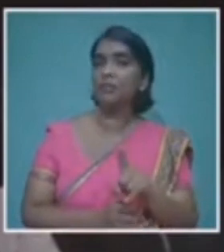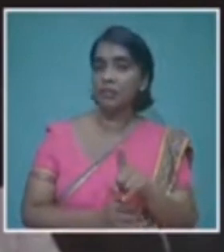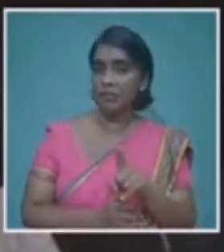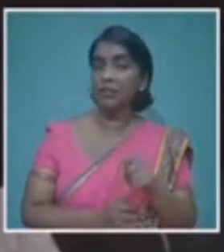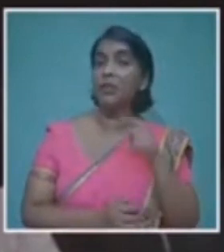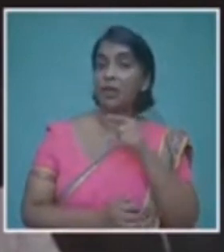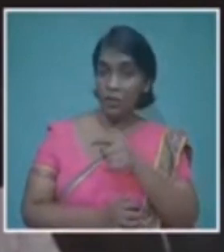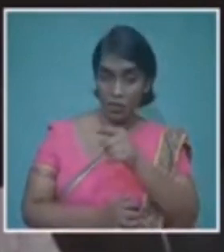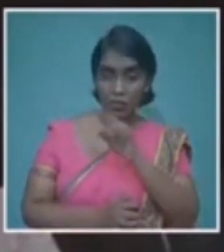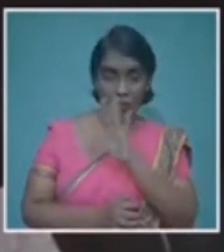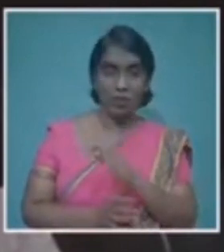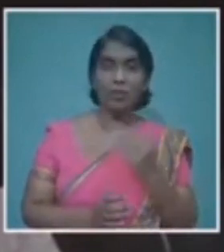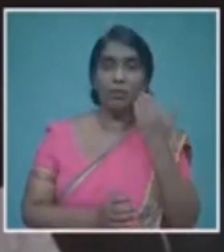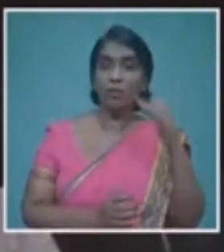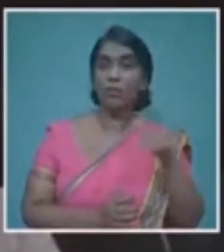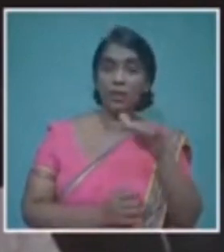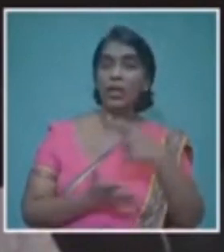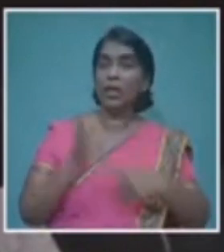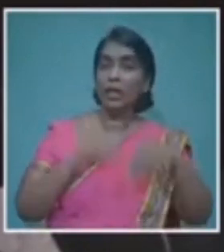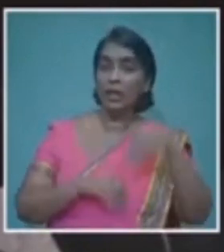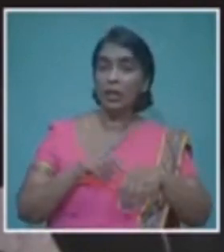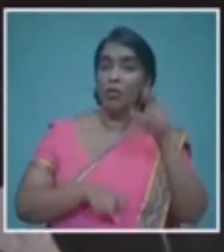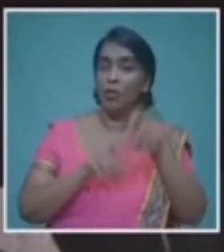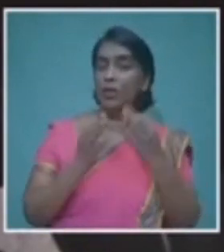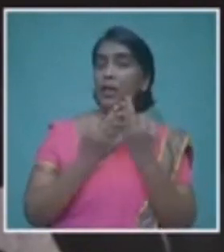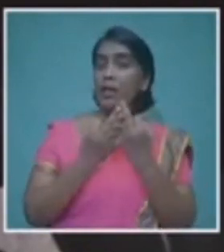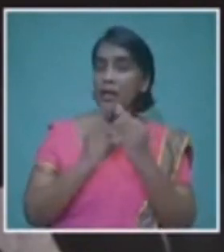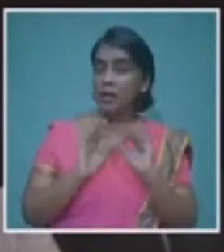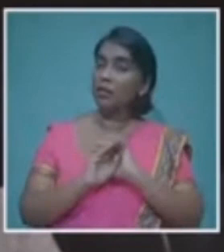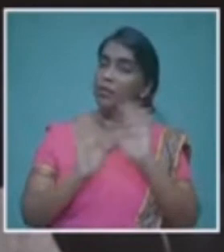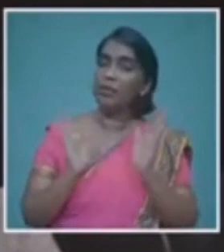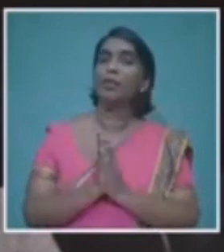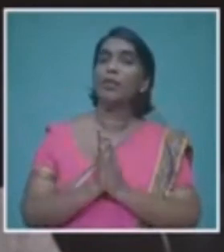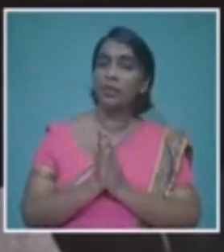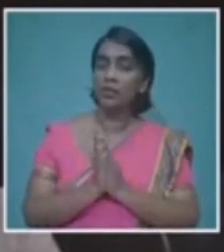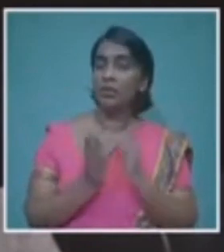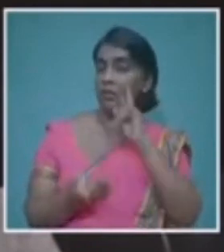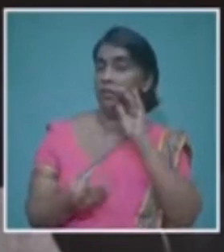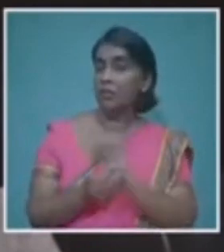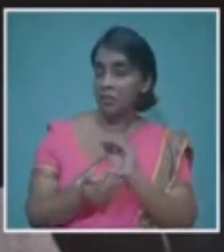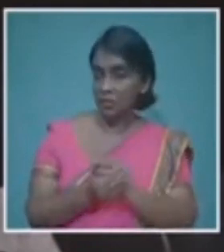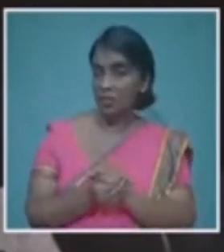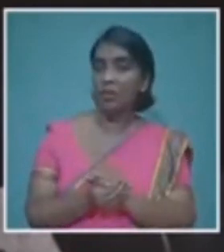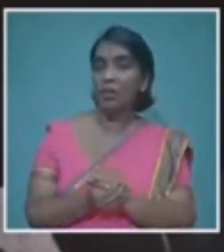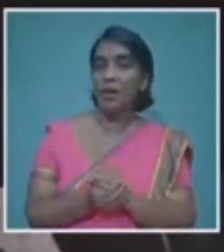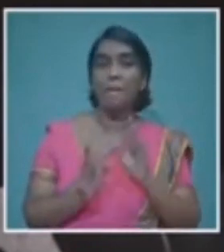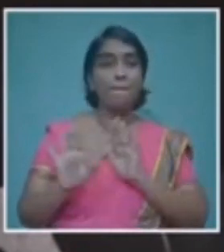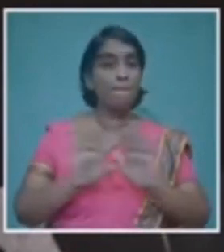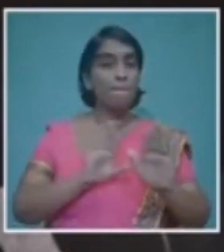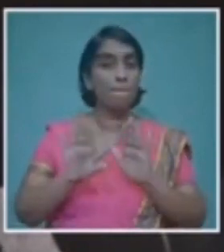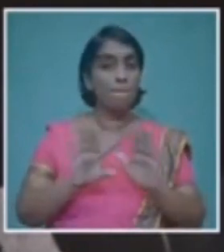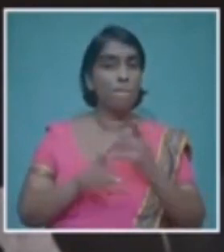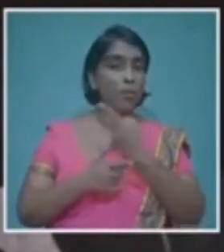ए ओन मे सिविल देशपालन पुद्गल निदहस कियन सियलु देम आरक्षा करान्ने पालक